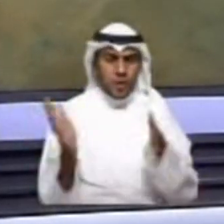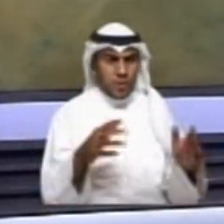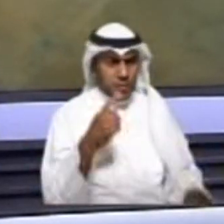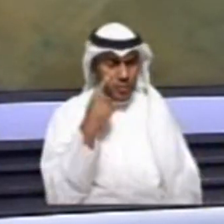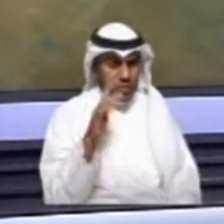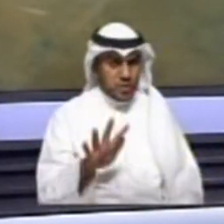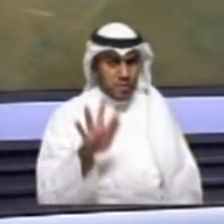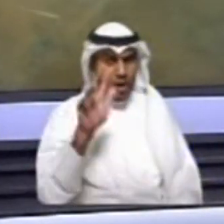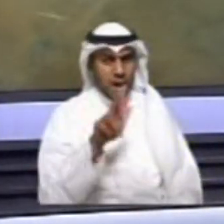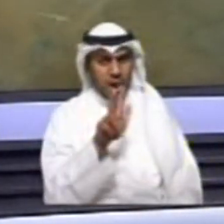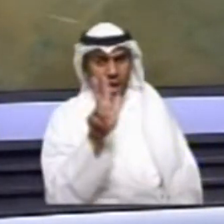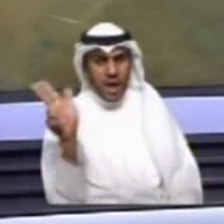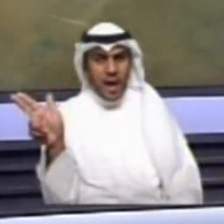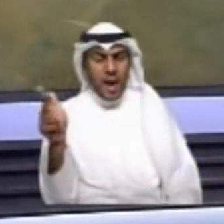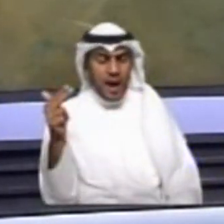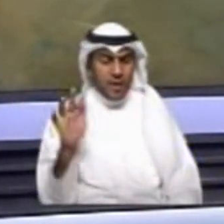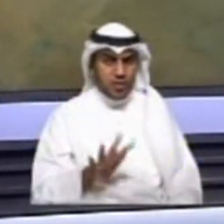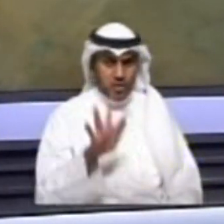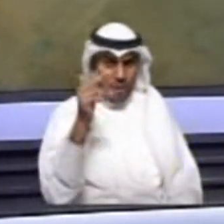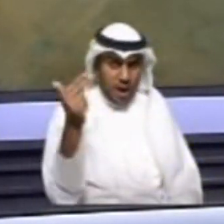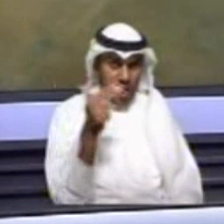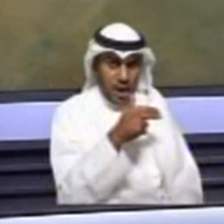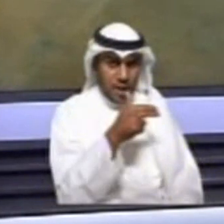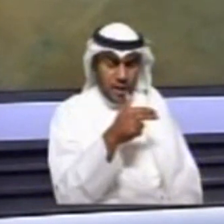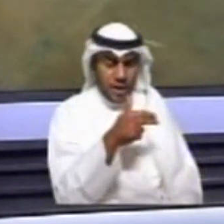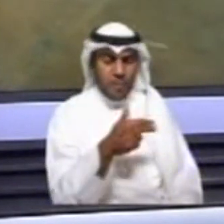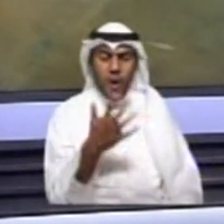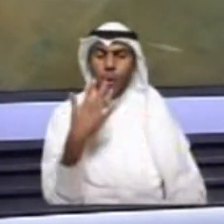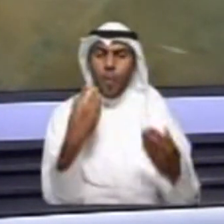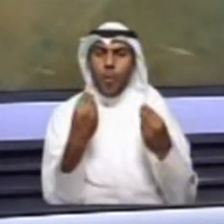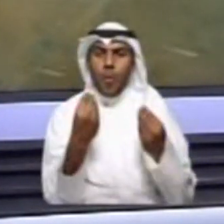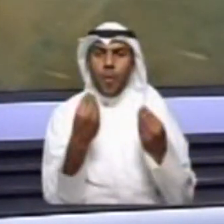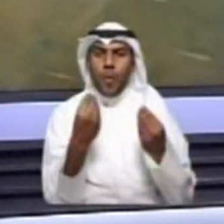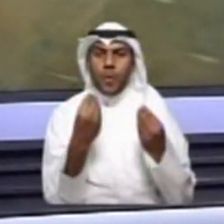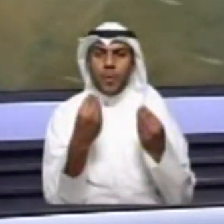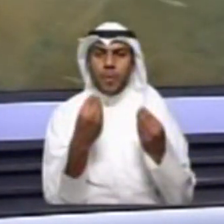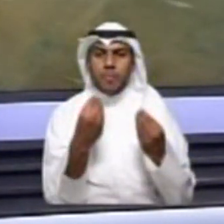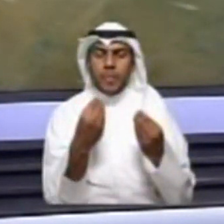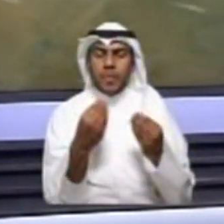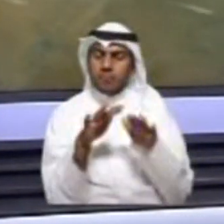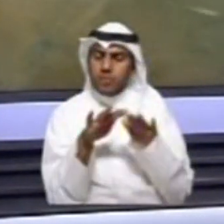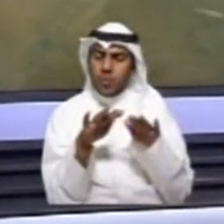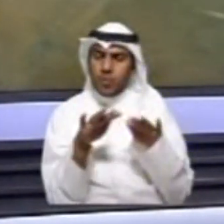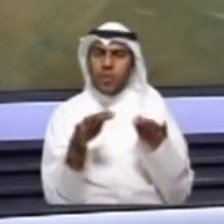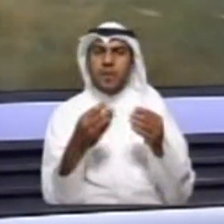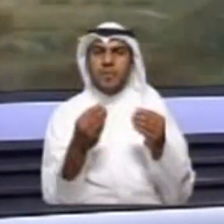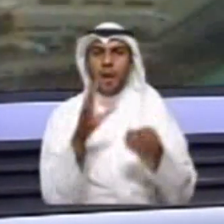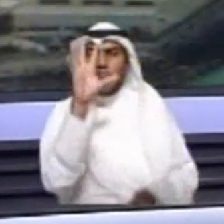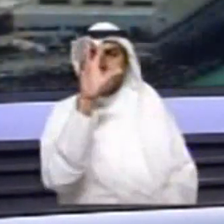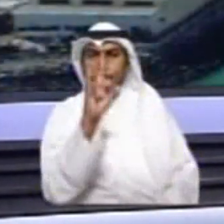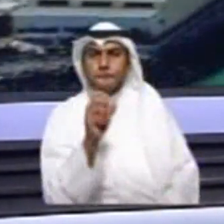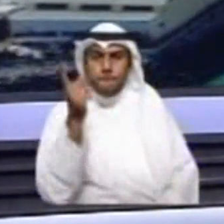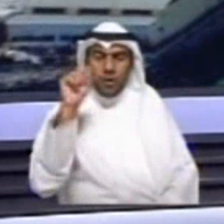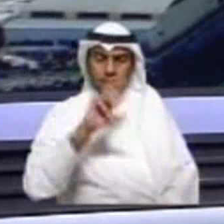يحصل كذلك غدا مساء، هو استمرار الهواء الشمال الغربي والطقس لطيف ومعتدل ومستقر إن شاء الله خلال مساء